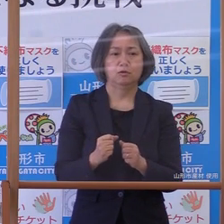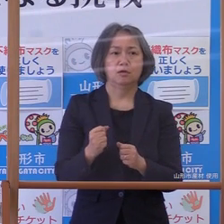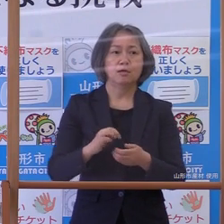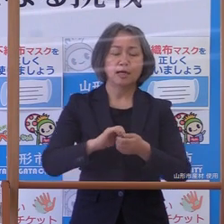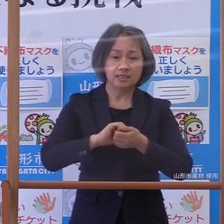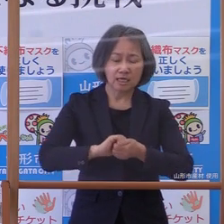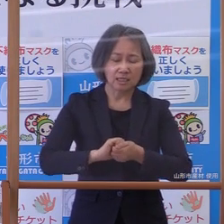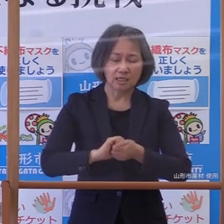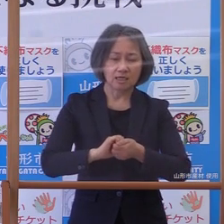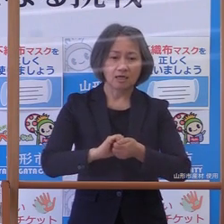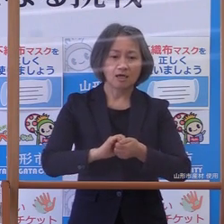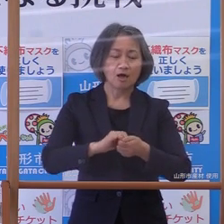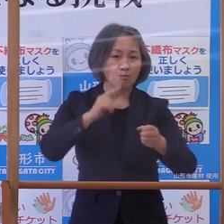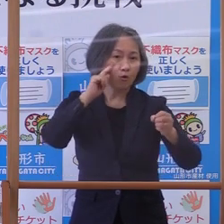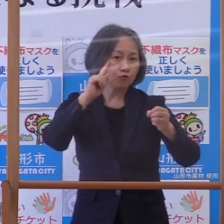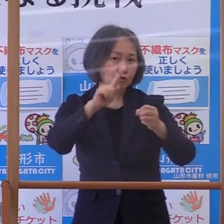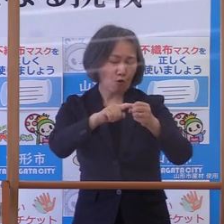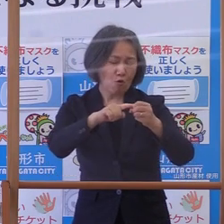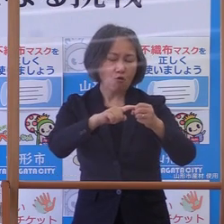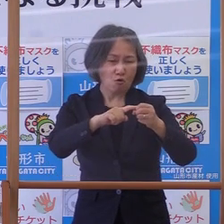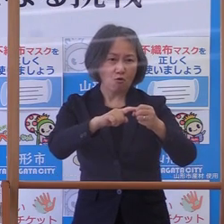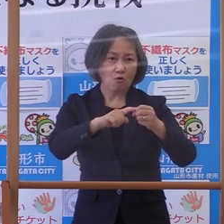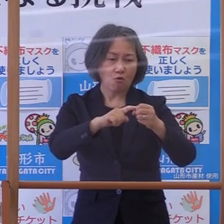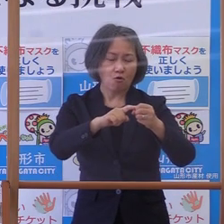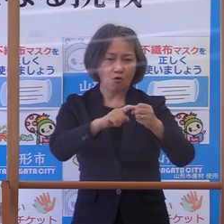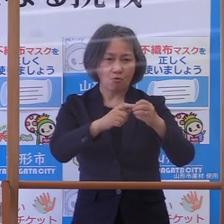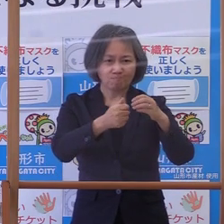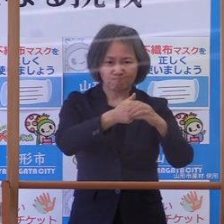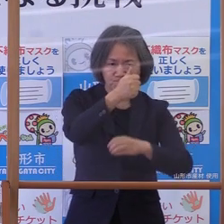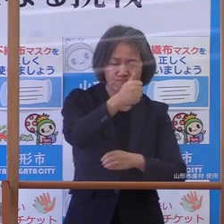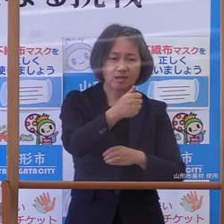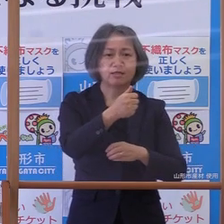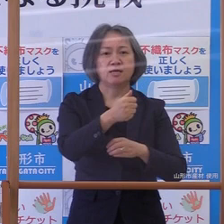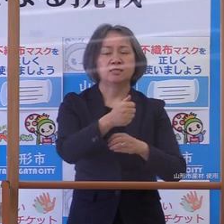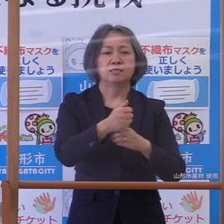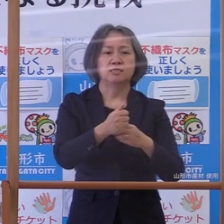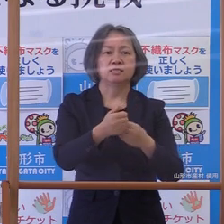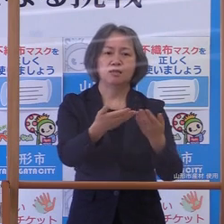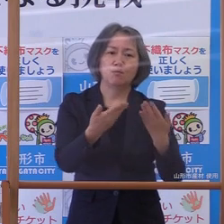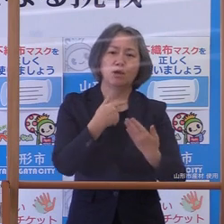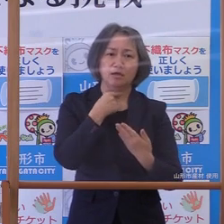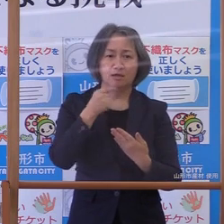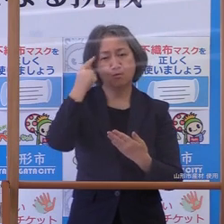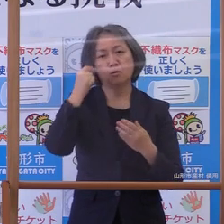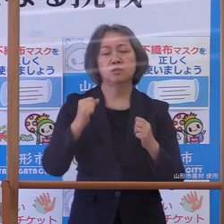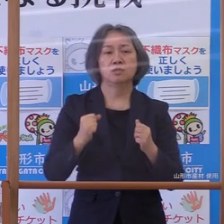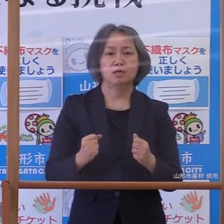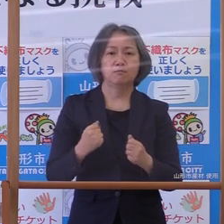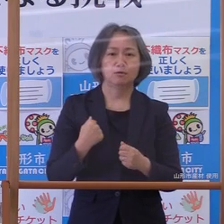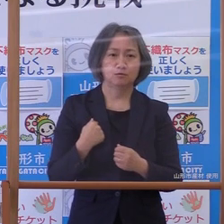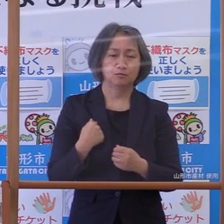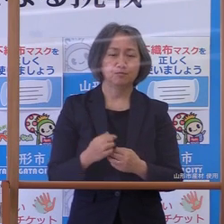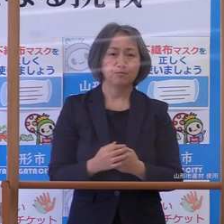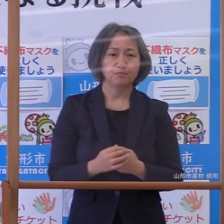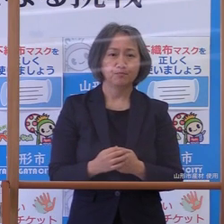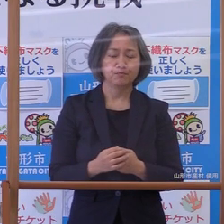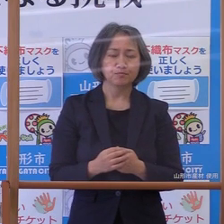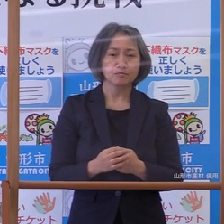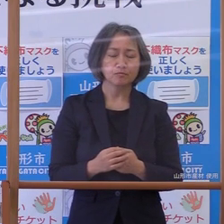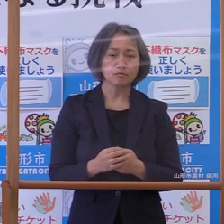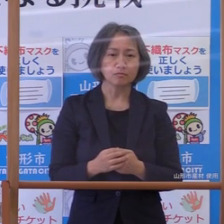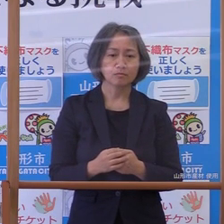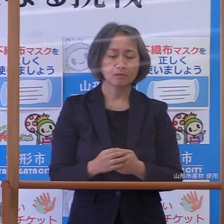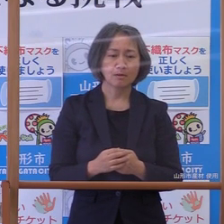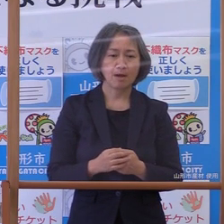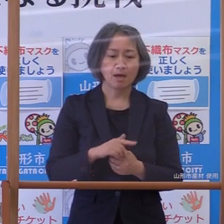目指すそれぞれの目標のですね、達成していただきたいというふうに思っております。これは